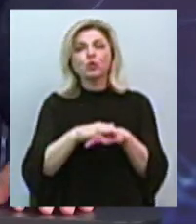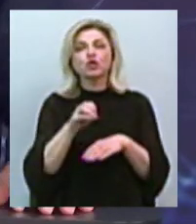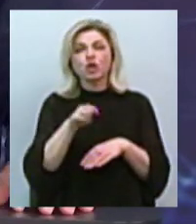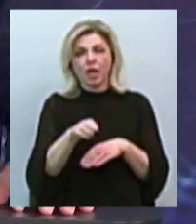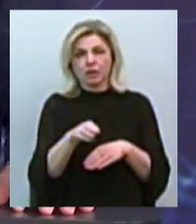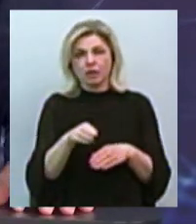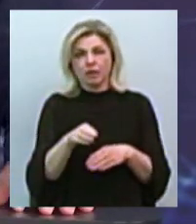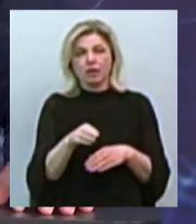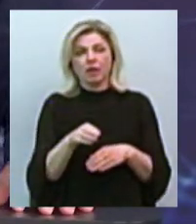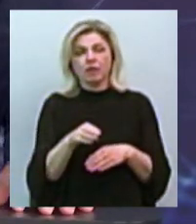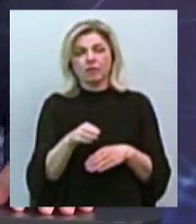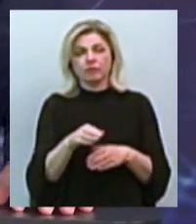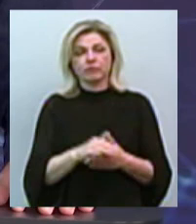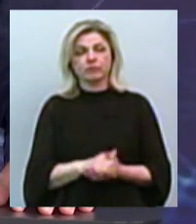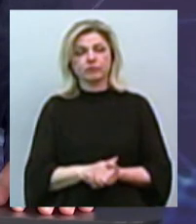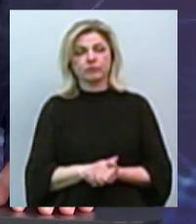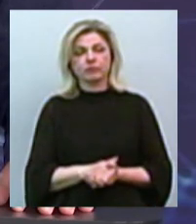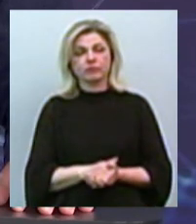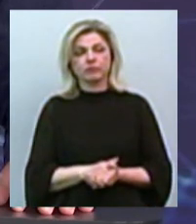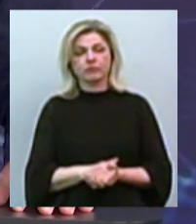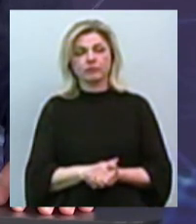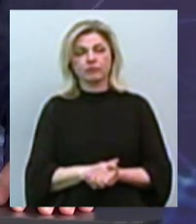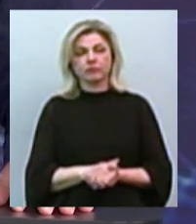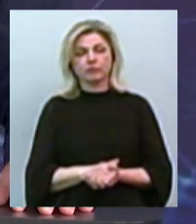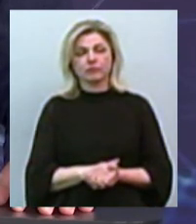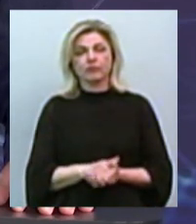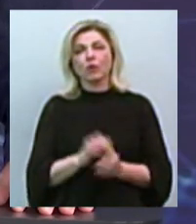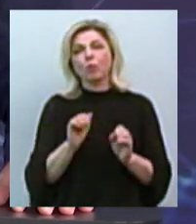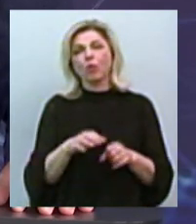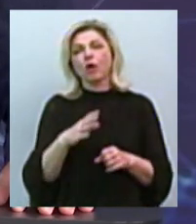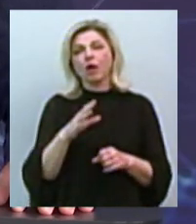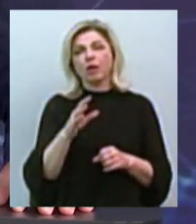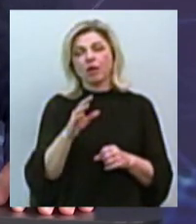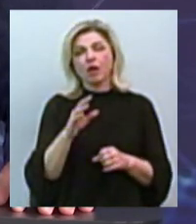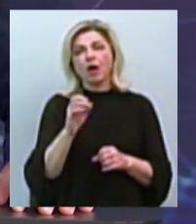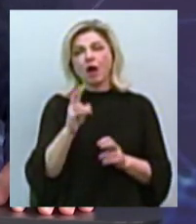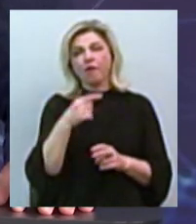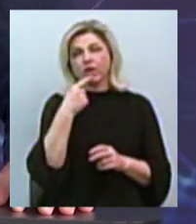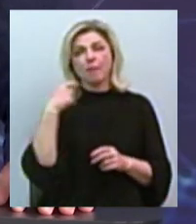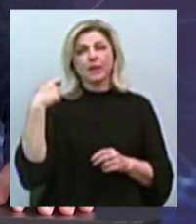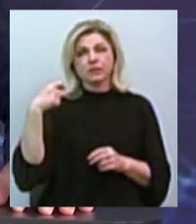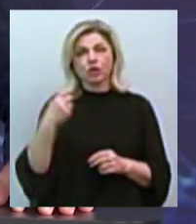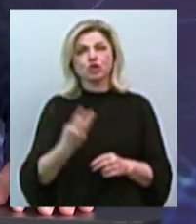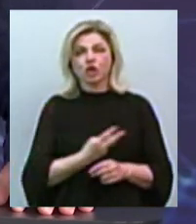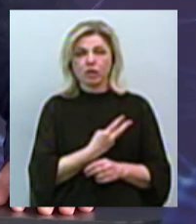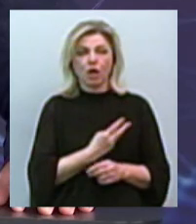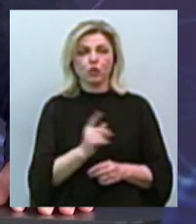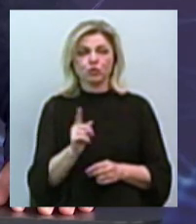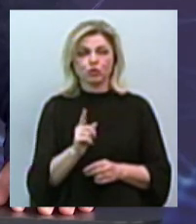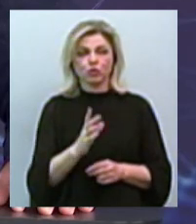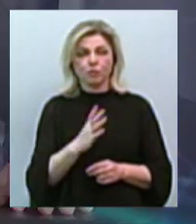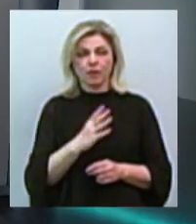что не сложив курс доллара по принципу, как сказал наш президент, желая, чтобы было...